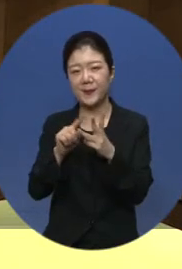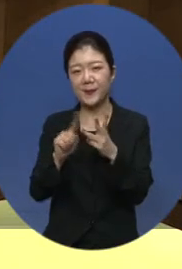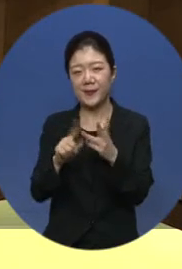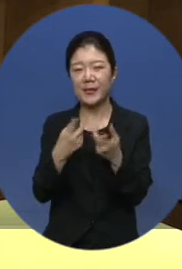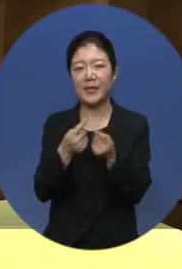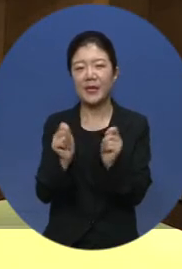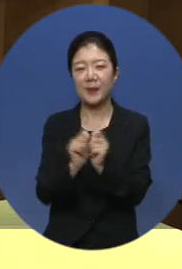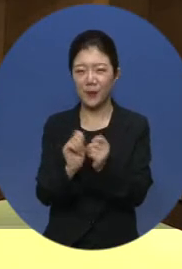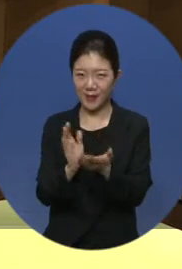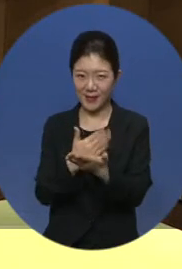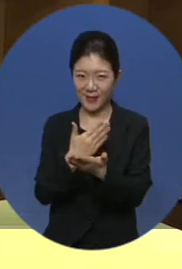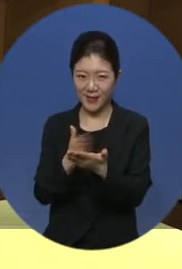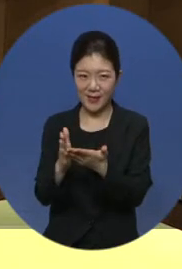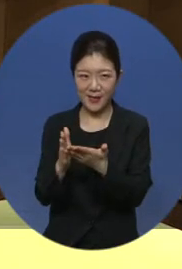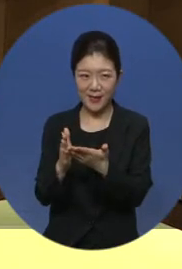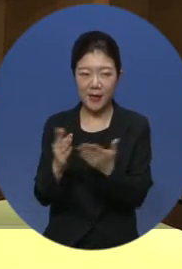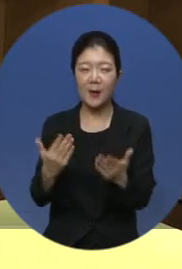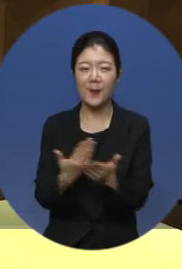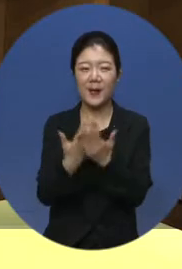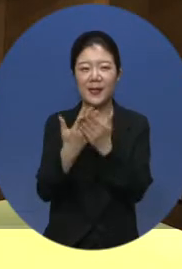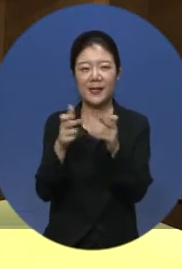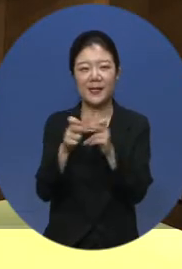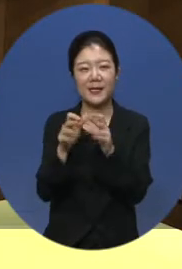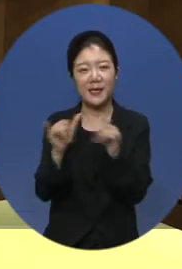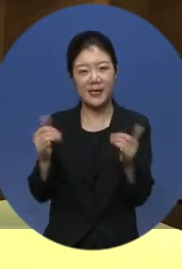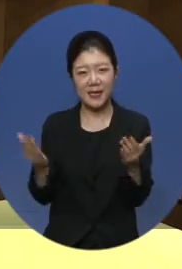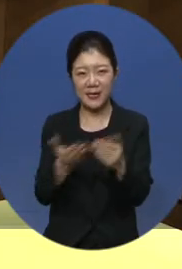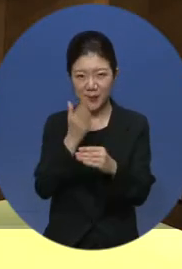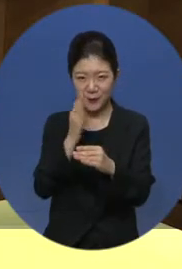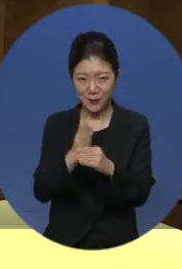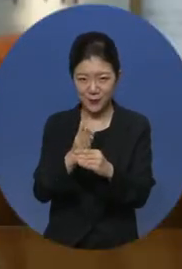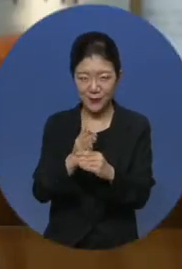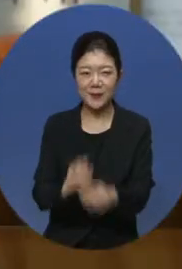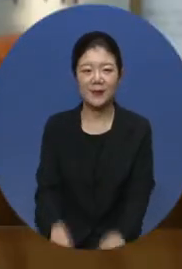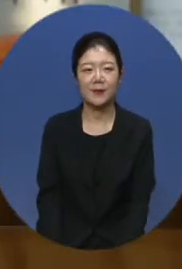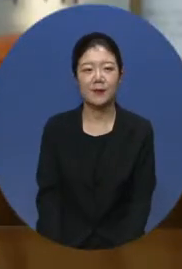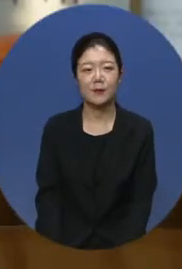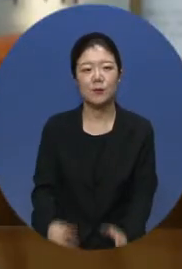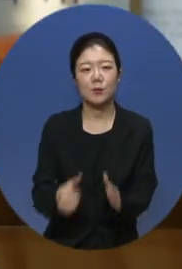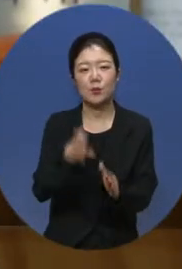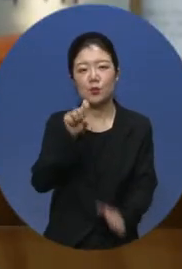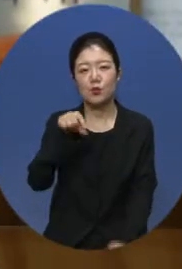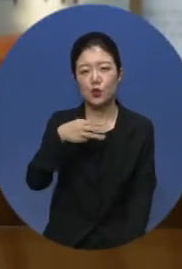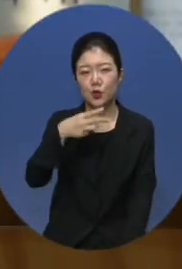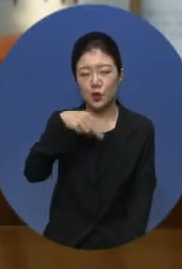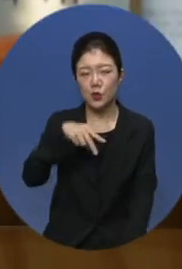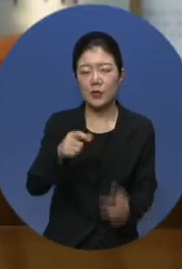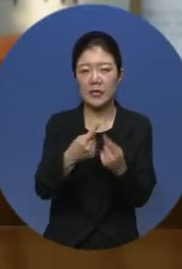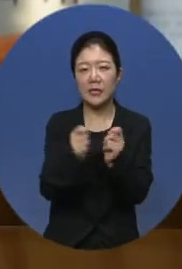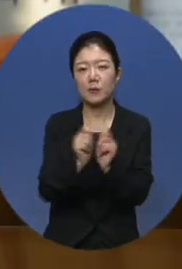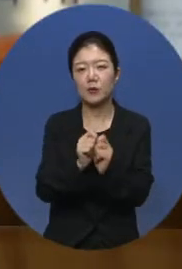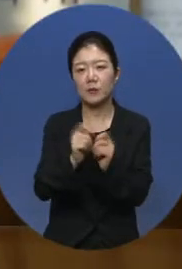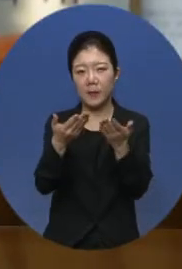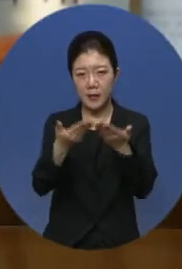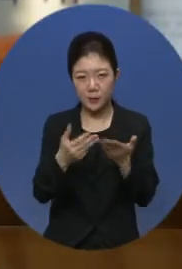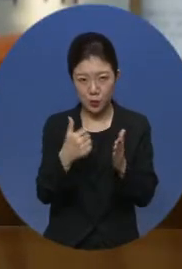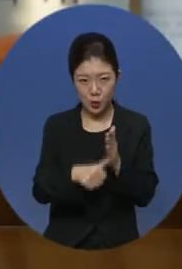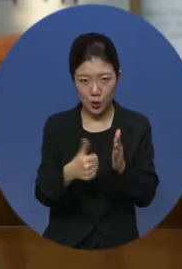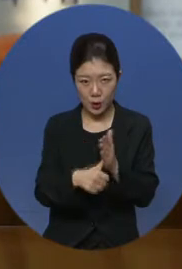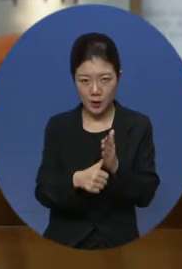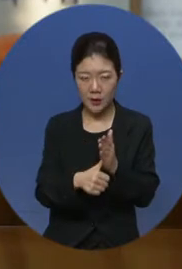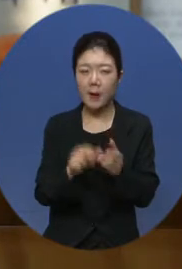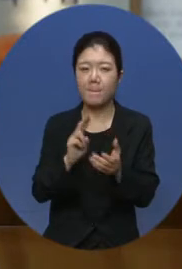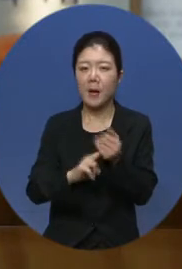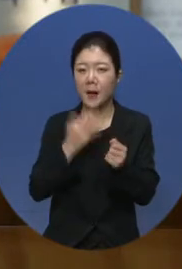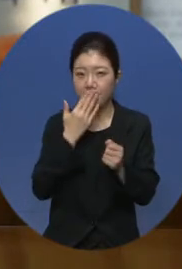팀으로 나눠져서 발달장애인분들이 일을 하고 계시고요. 물류팀은 기증받은 물건들을 상품화하는